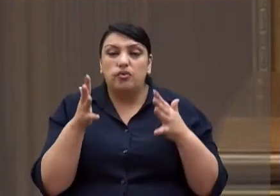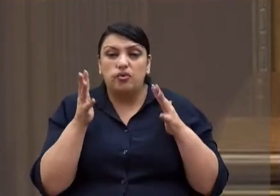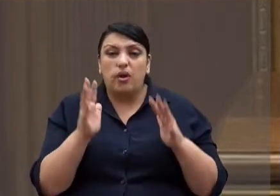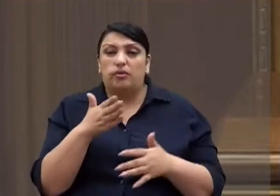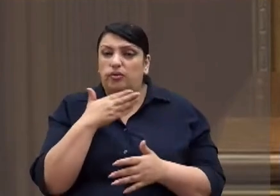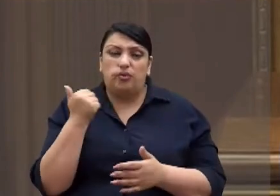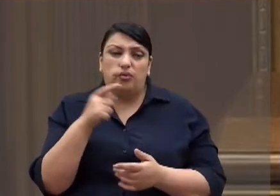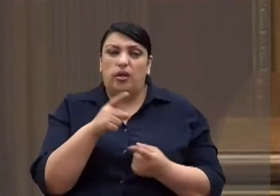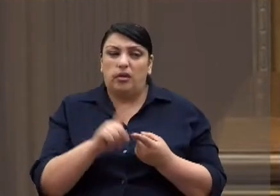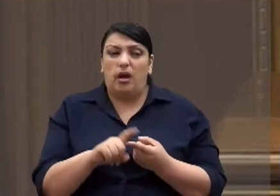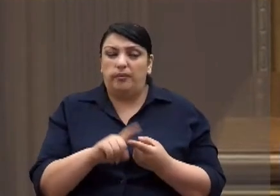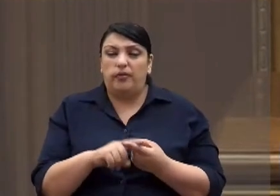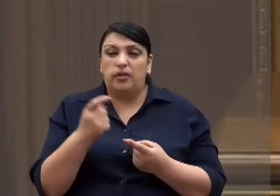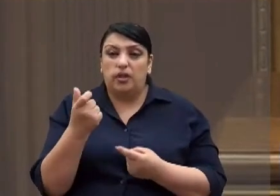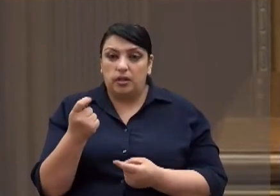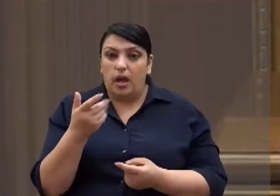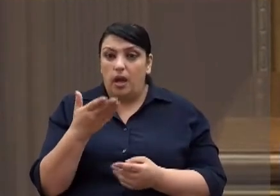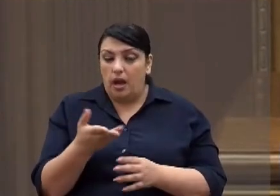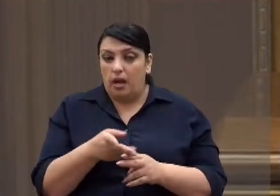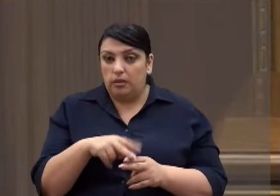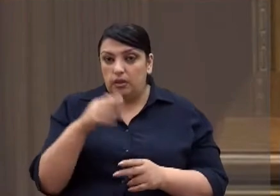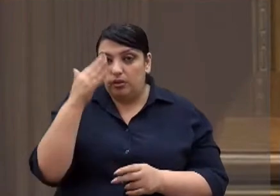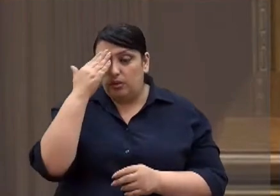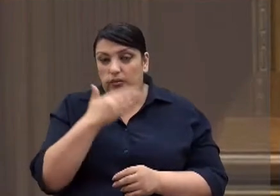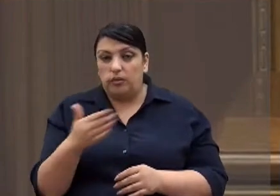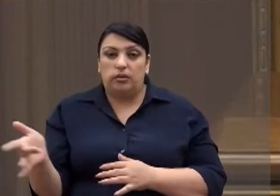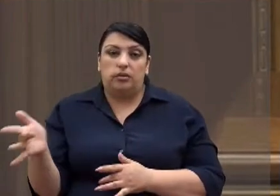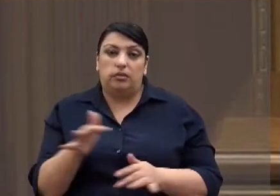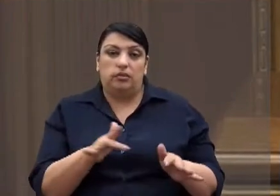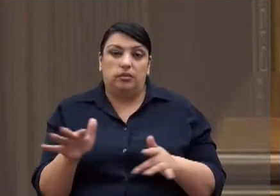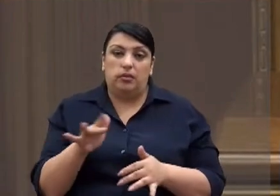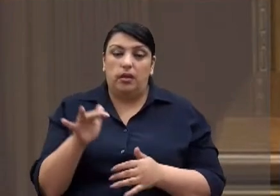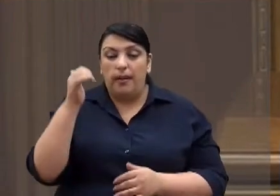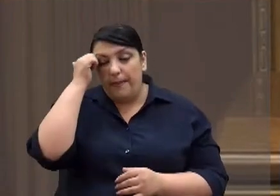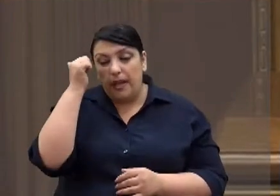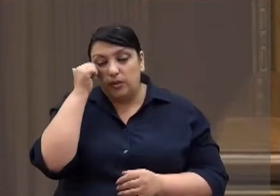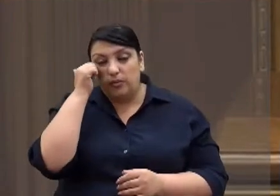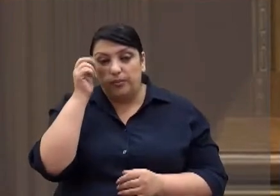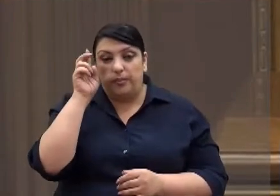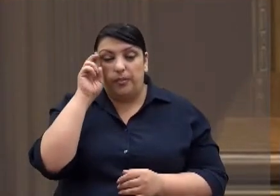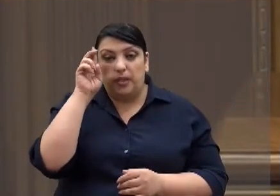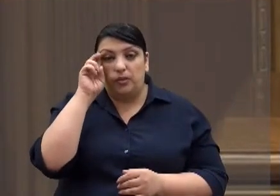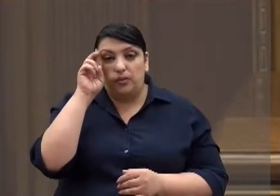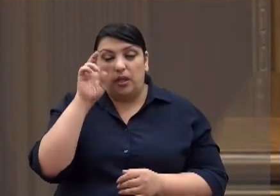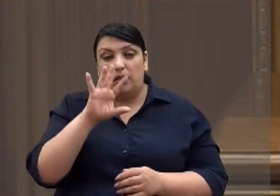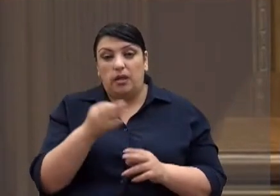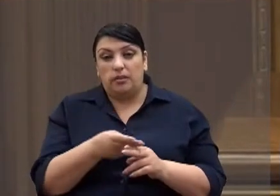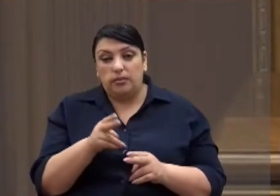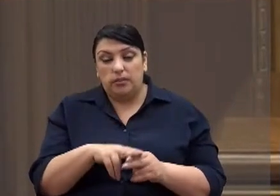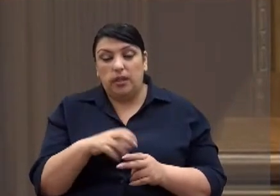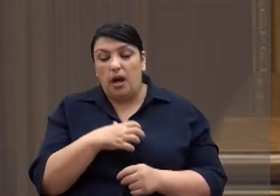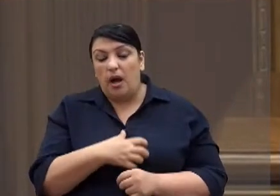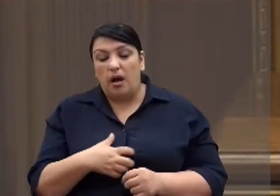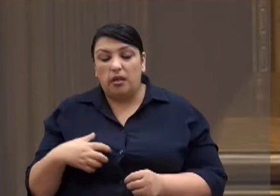այլն։ Եվ ի վերջո դա է ժողովրդավարության թելադրանքը պետության կարևորագույն հարցերի